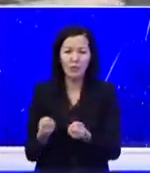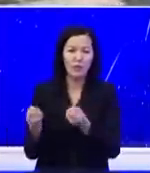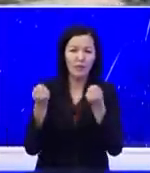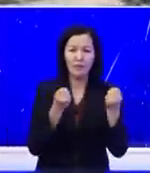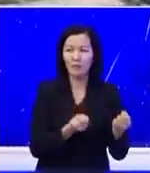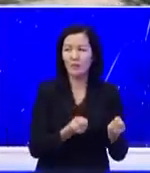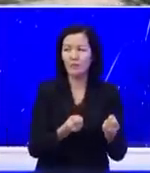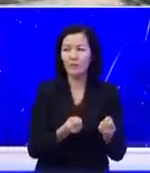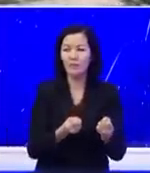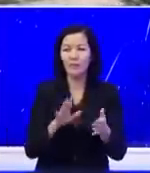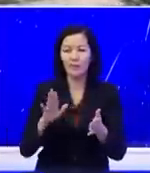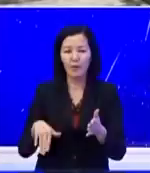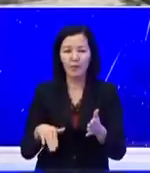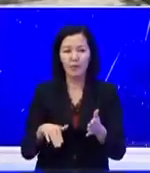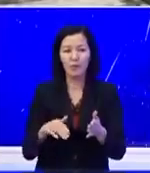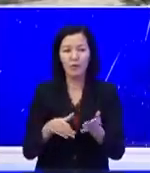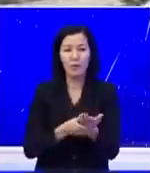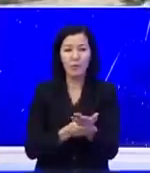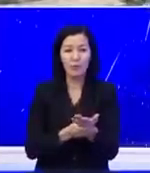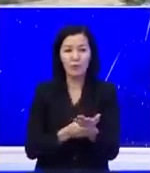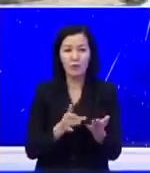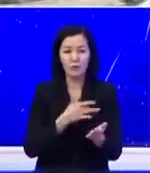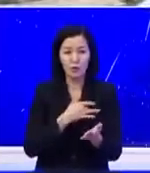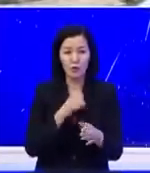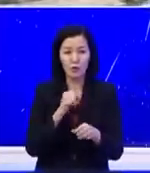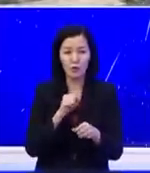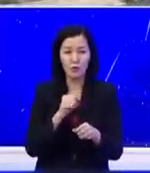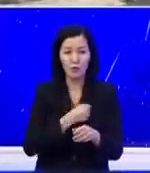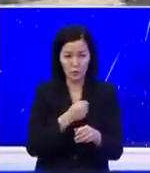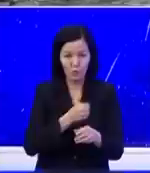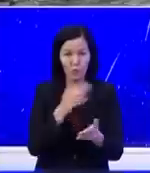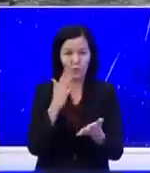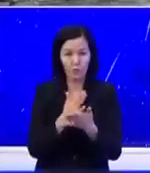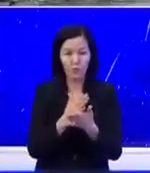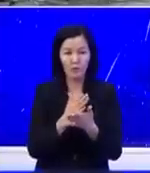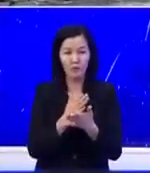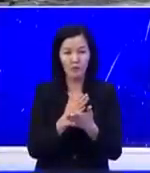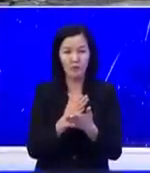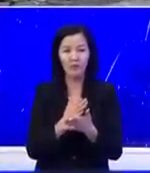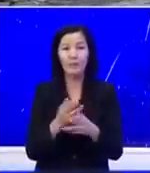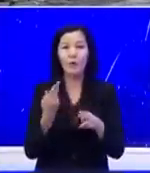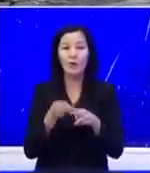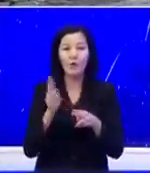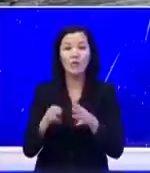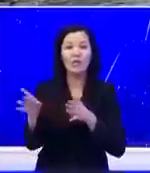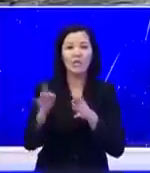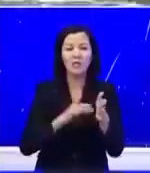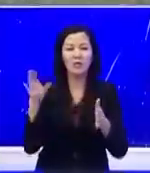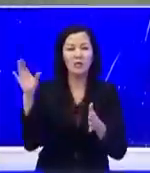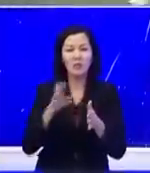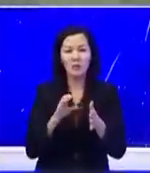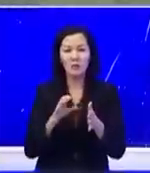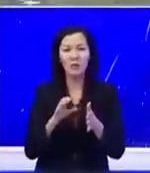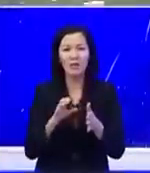шыққаннан кейін пульсін тексеріп көрейін деп, пульсін тексерсем, пульсі бар екен. Осылайша санаулы секундта Дәурен